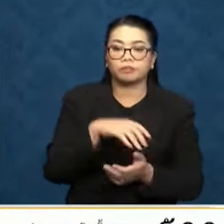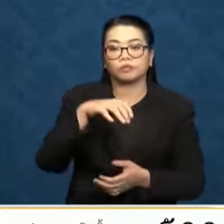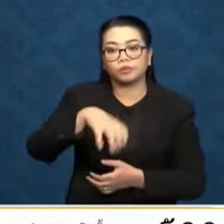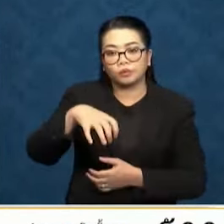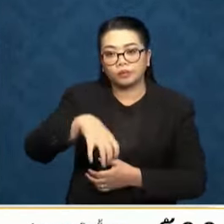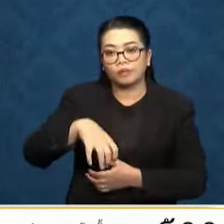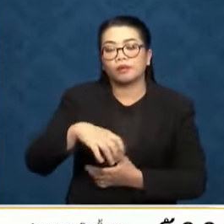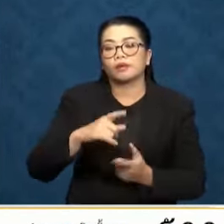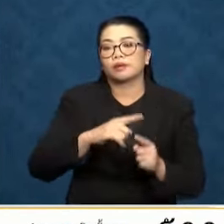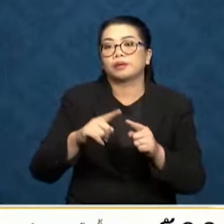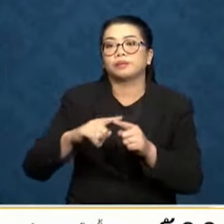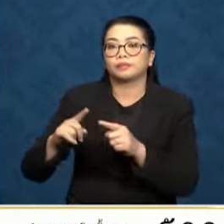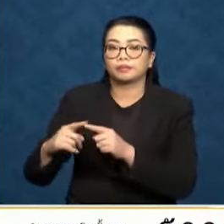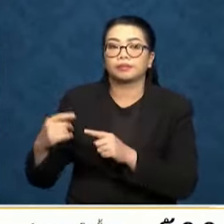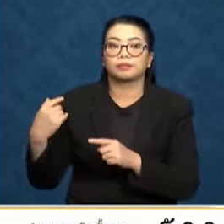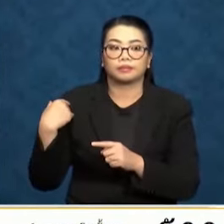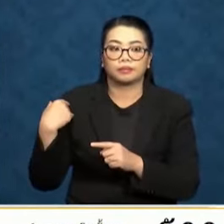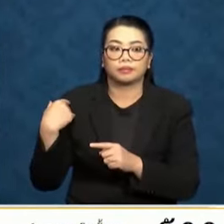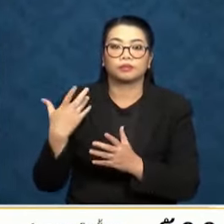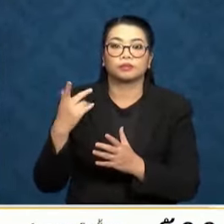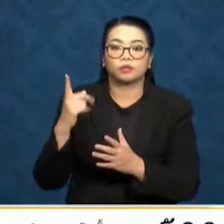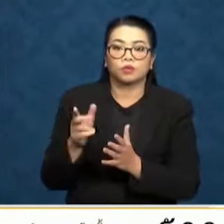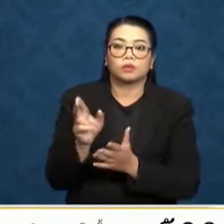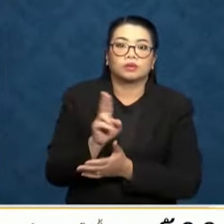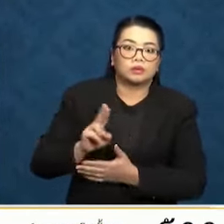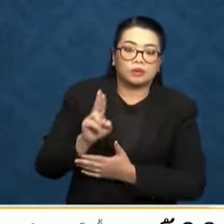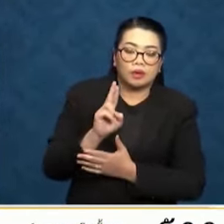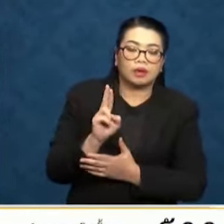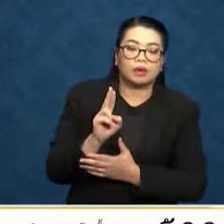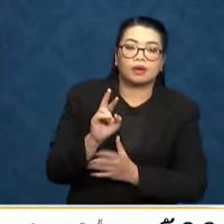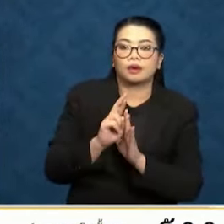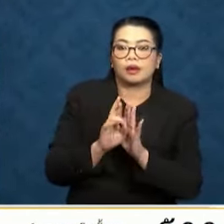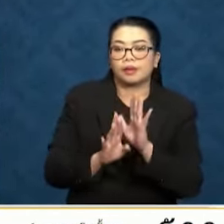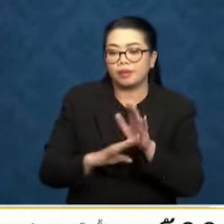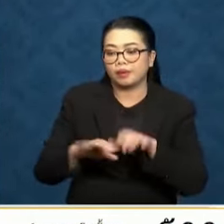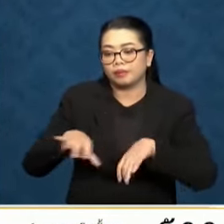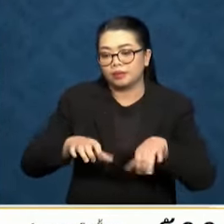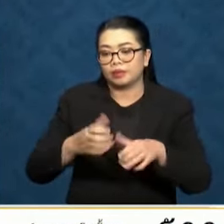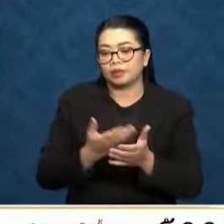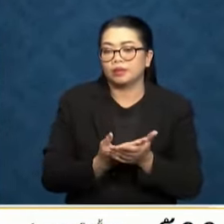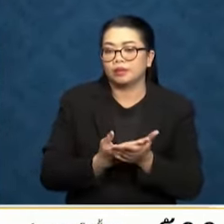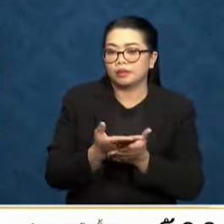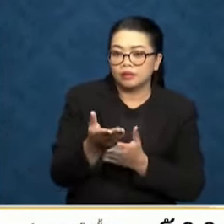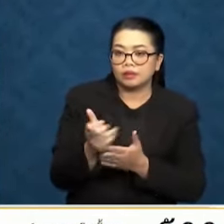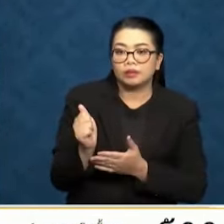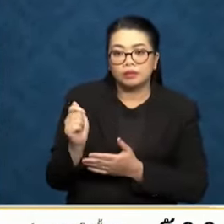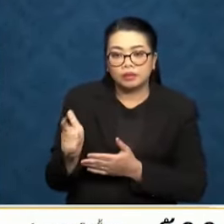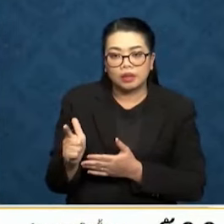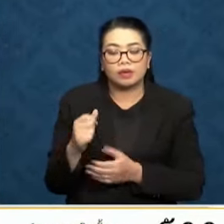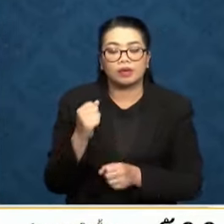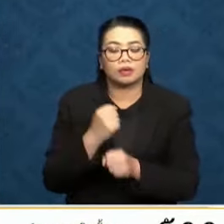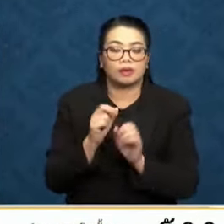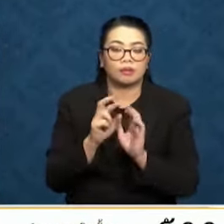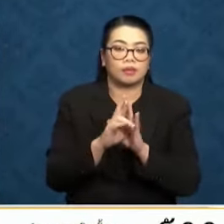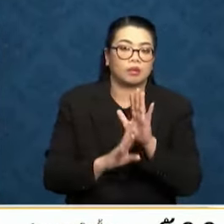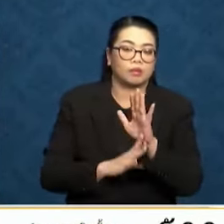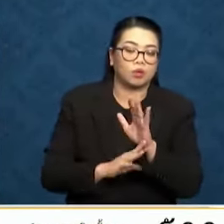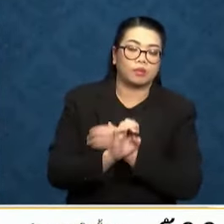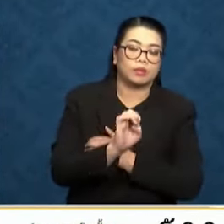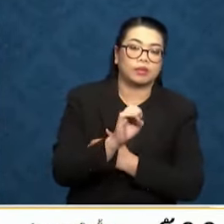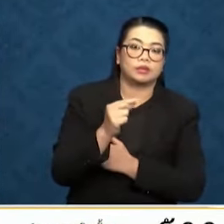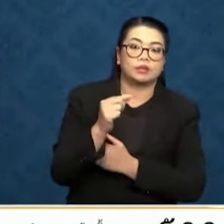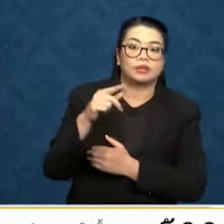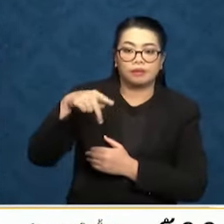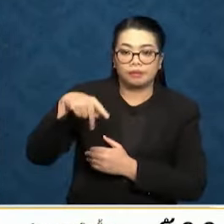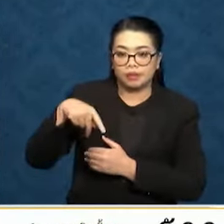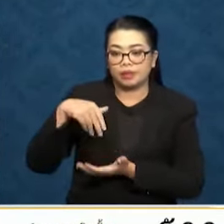มหาชนต่างๆอีกที่จะต้องใช้นะคะระเบียบการจัดซื้อจัดจ้างเดียวกันแล้วก็ต้องมาทำในระบบ egpของกรมบัญชี